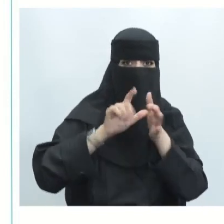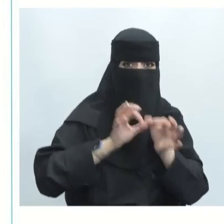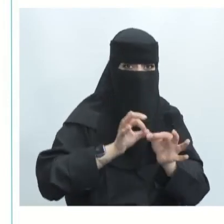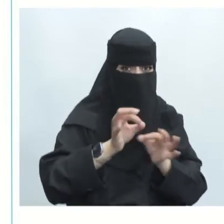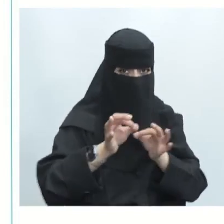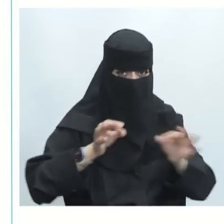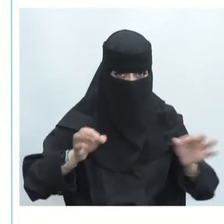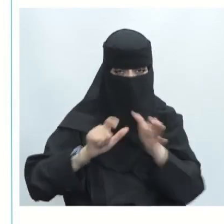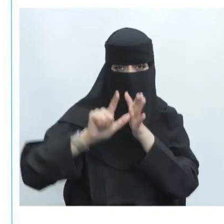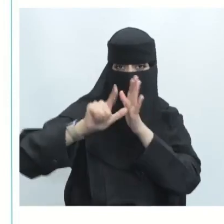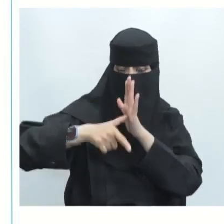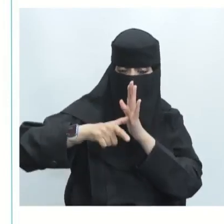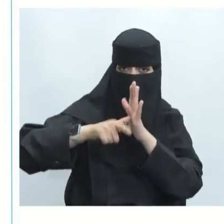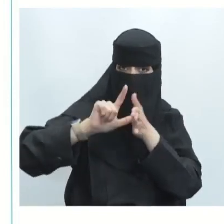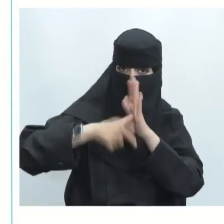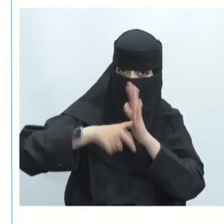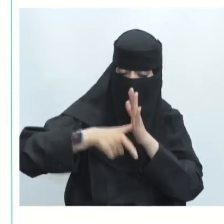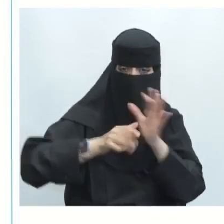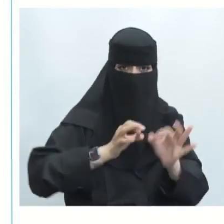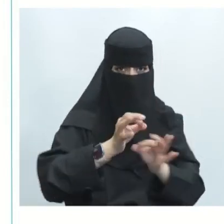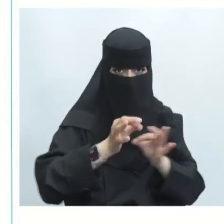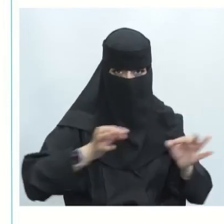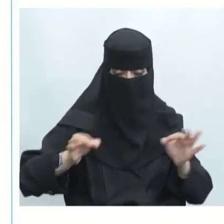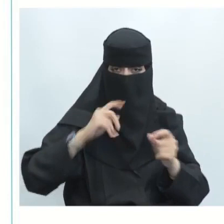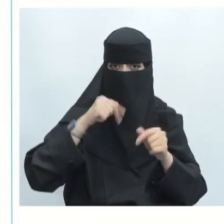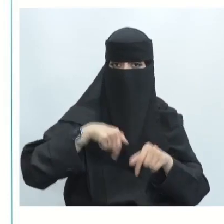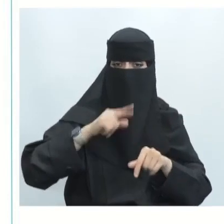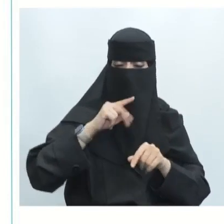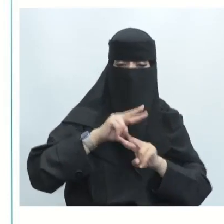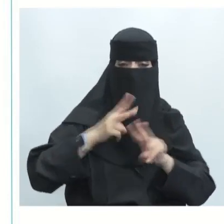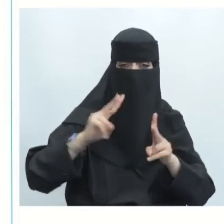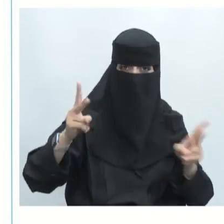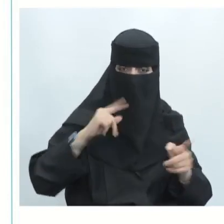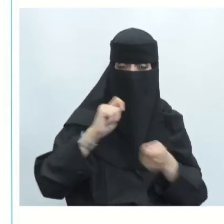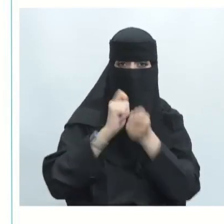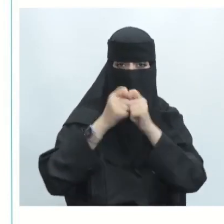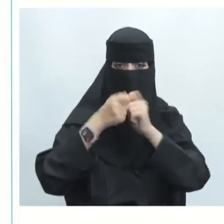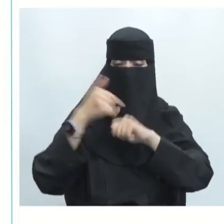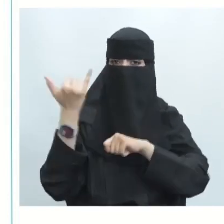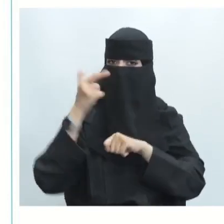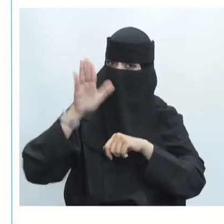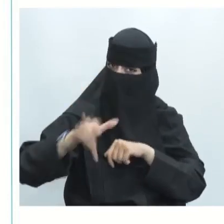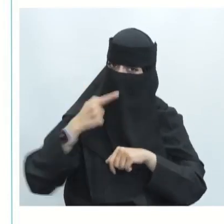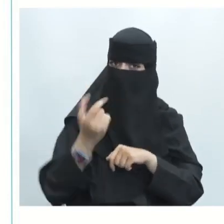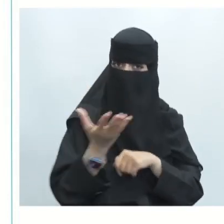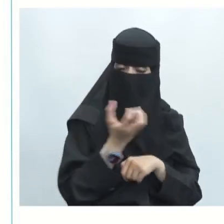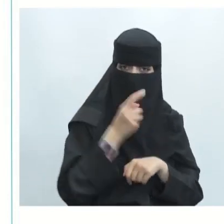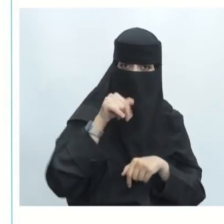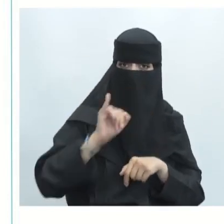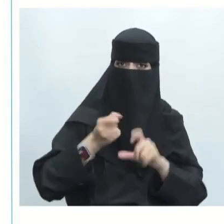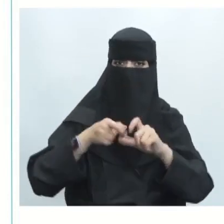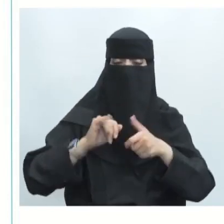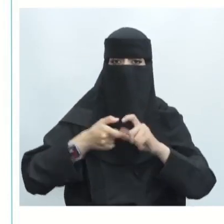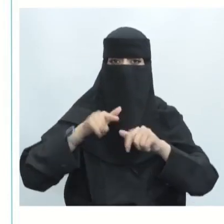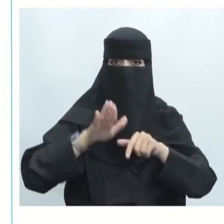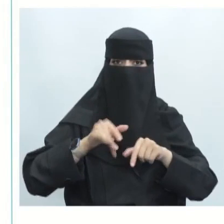التخطيط الاستراتيجي تكثر التغيرات او الت رات المهمه التي تتطلب من المنظمه